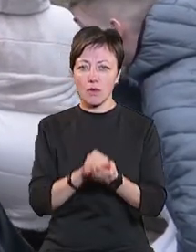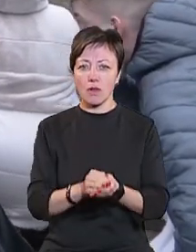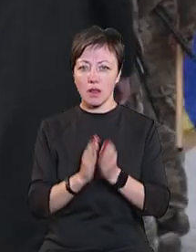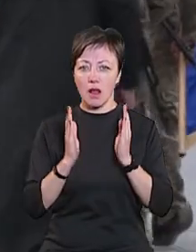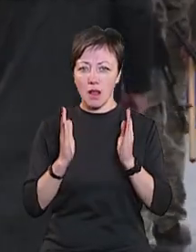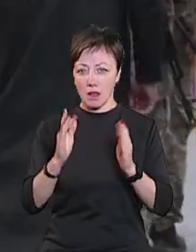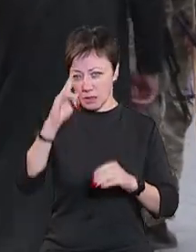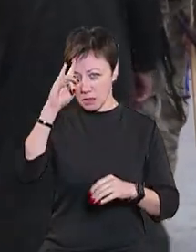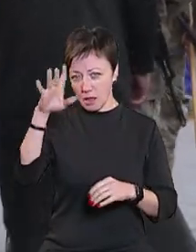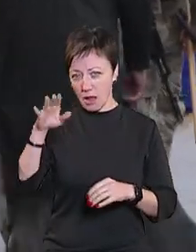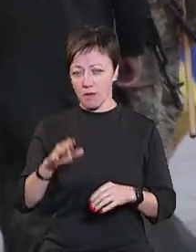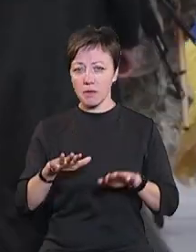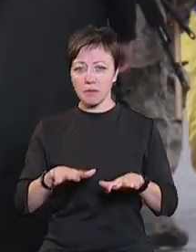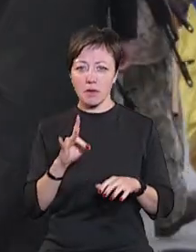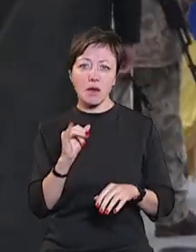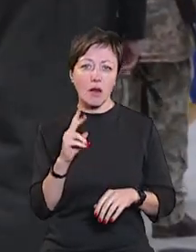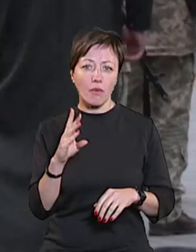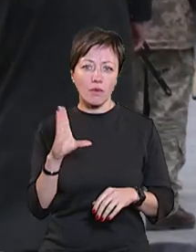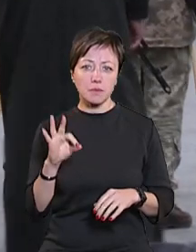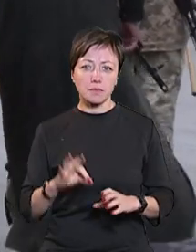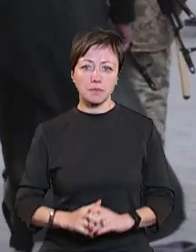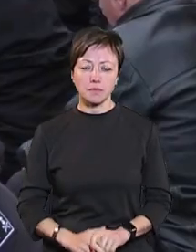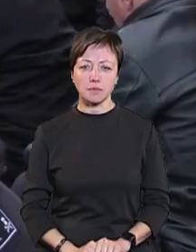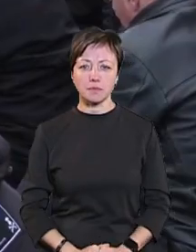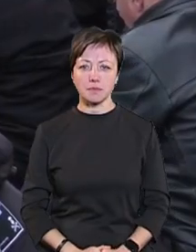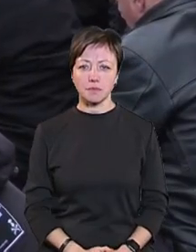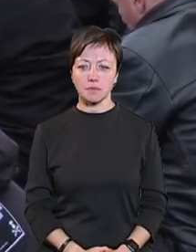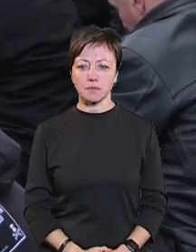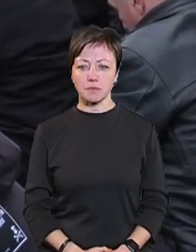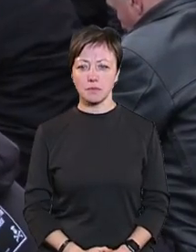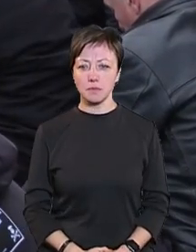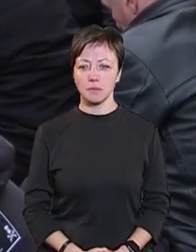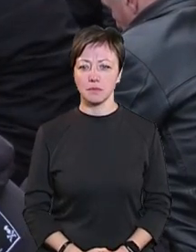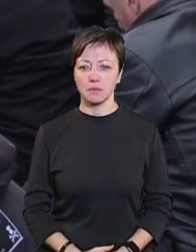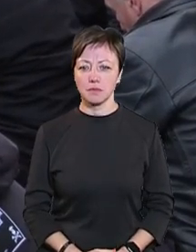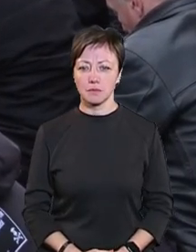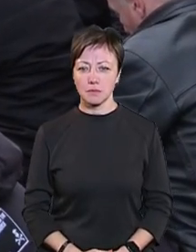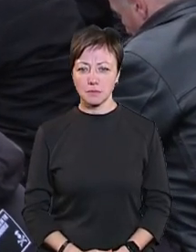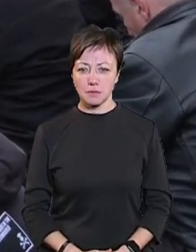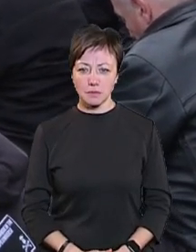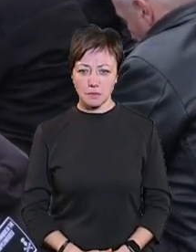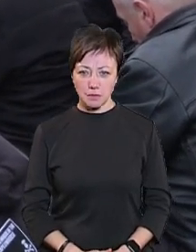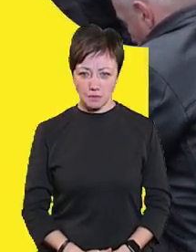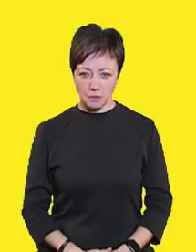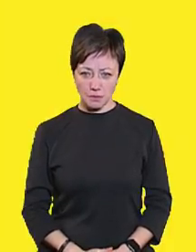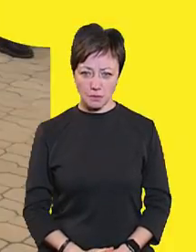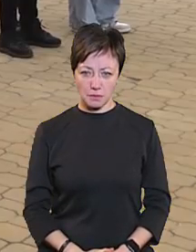алеї слави кладовища у мікрорайоні Ракове. Наталя Сідова, Оксана Євтухова, Віктор Кривий. Суспільне новини. Хмельницький.